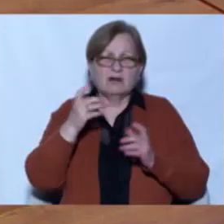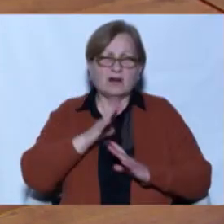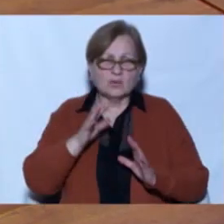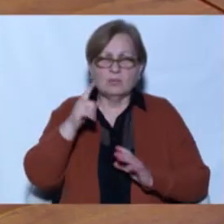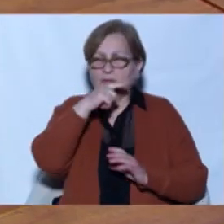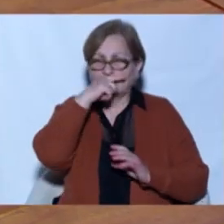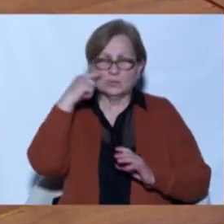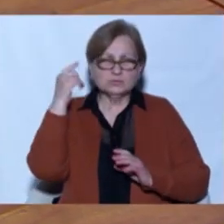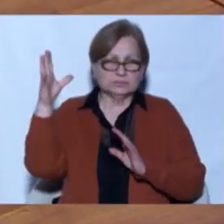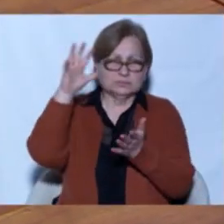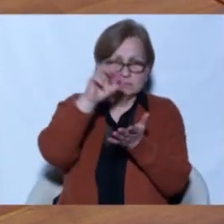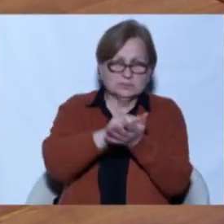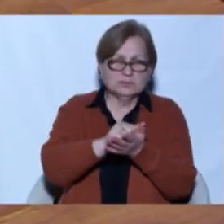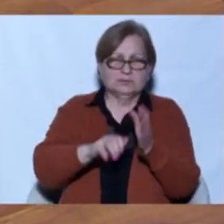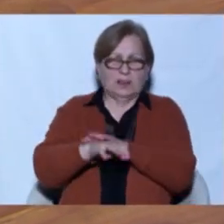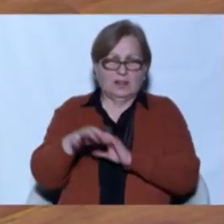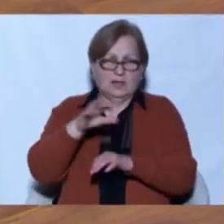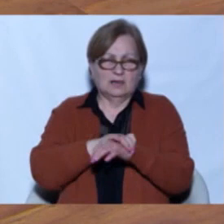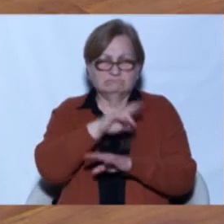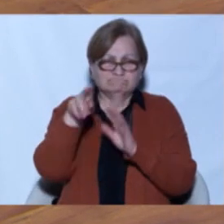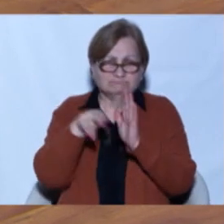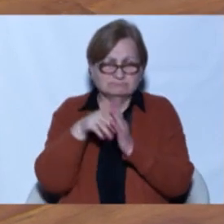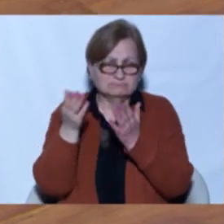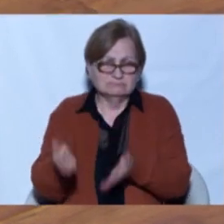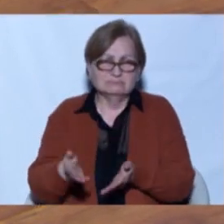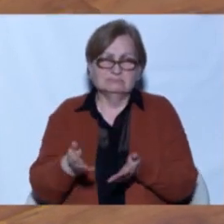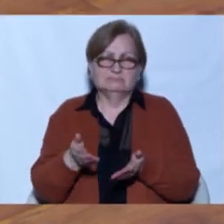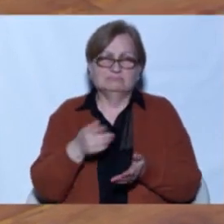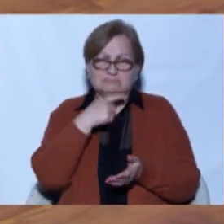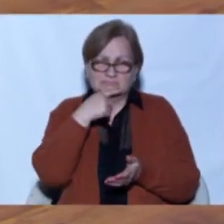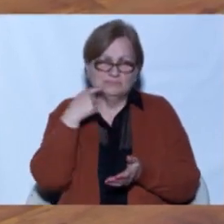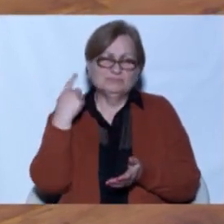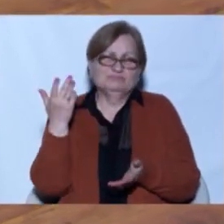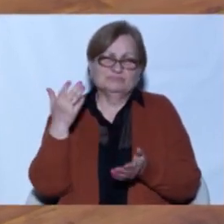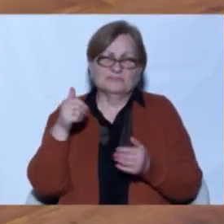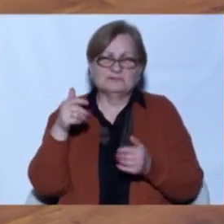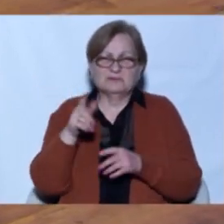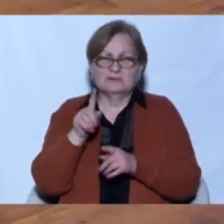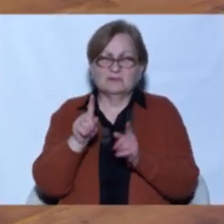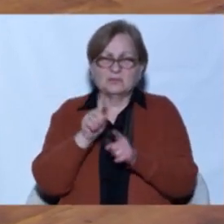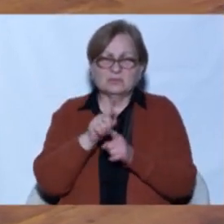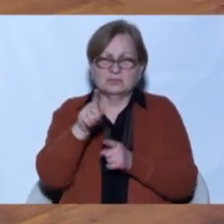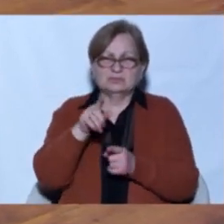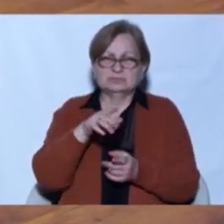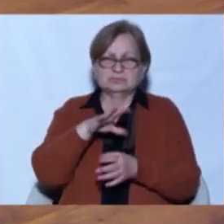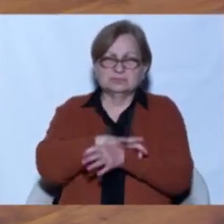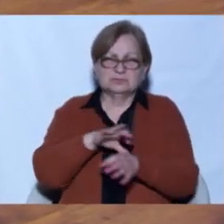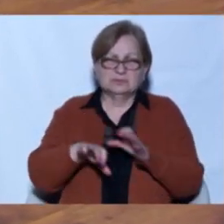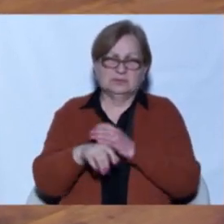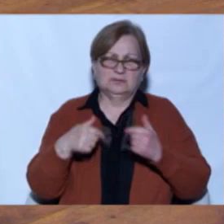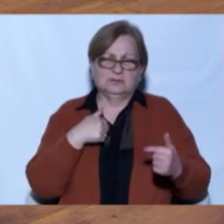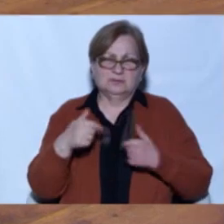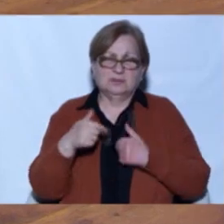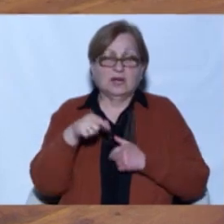ქვეყანა, რუსეთის იმპერიას დამორჩილებული ღირსება აყრილიც და იმ დროს